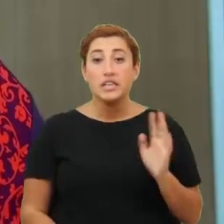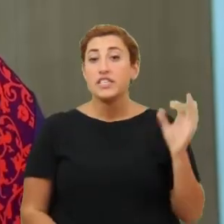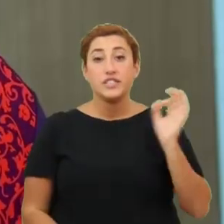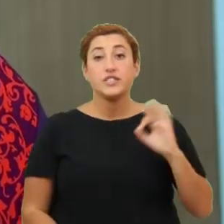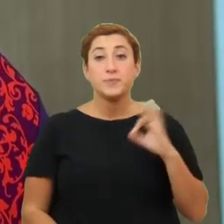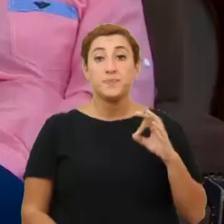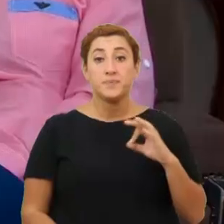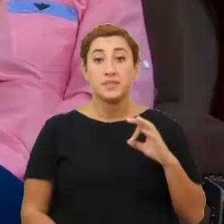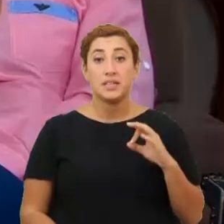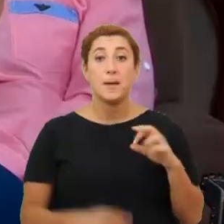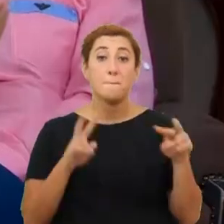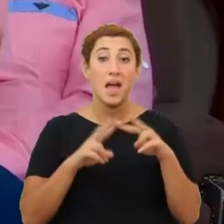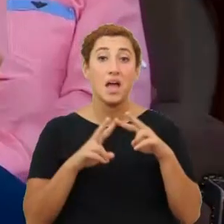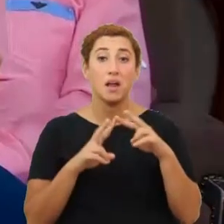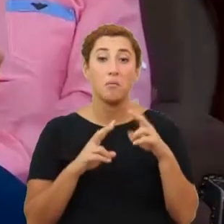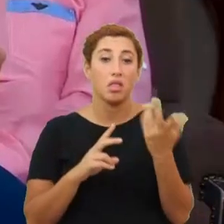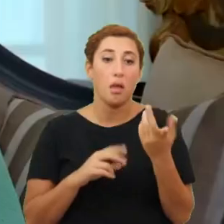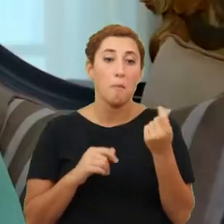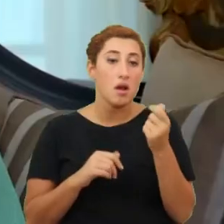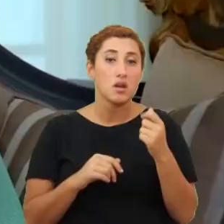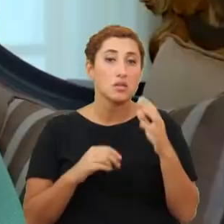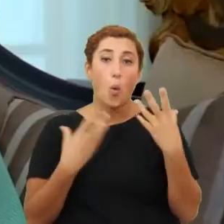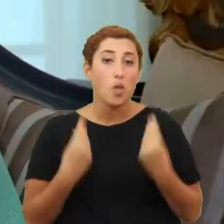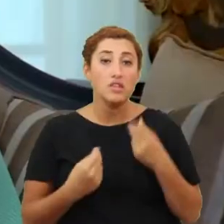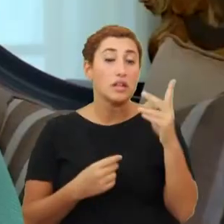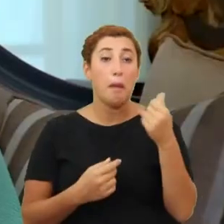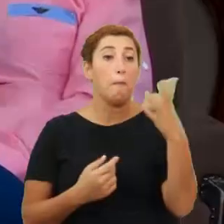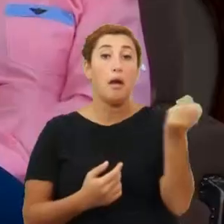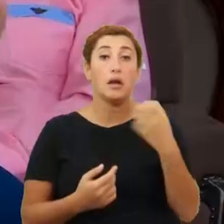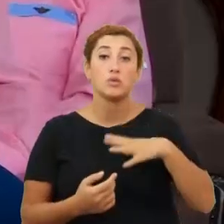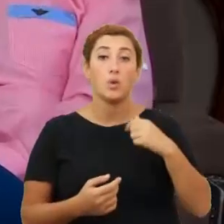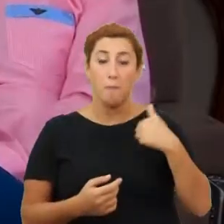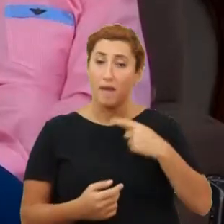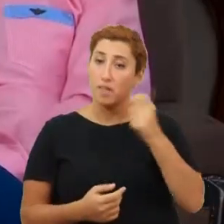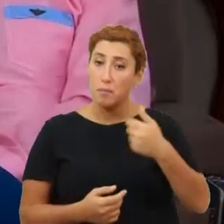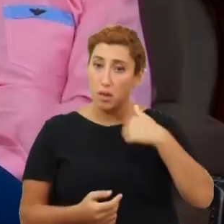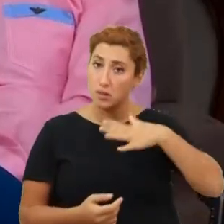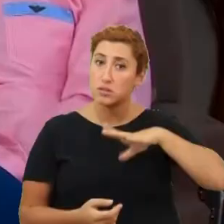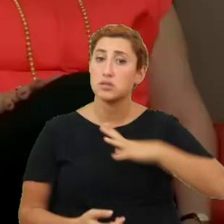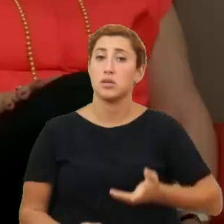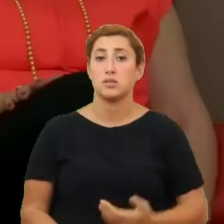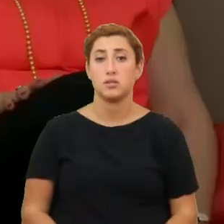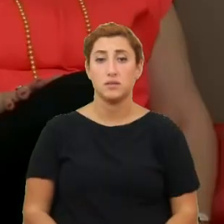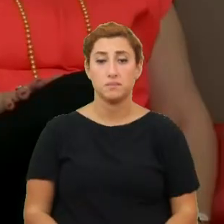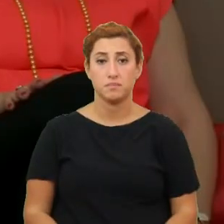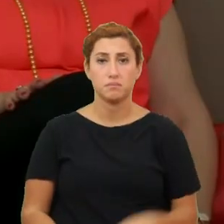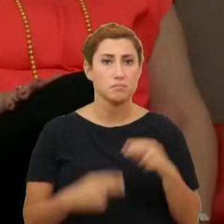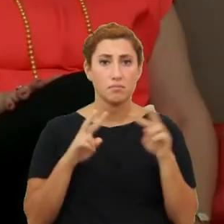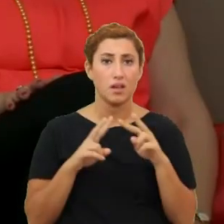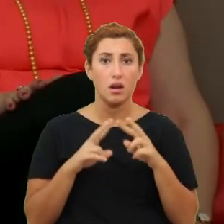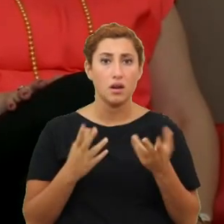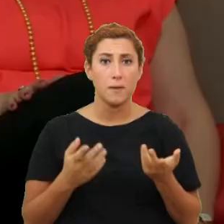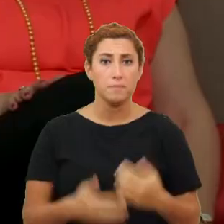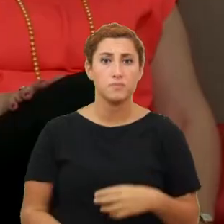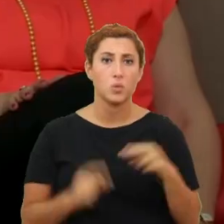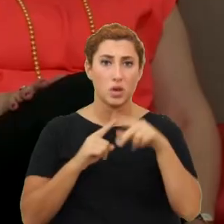şimdi Meryem'in de eti ne budu ne ya? Niye ondan para istiyor ki anlamadım. Benden istese ben verirdim. Meryem?